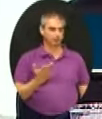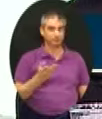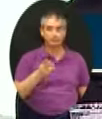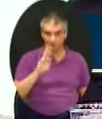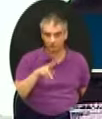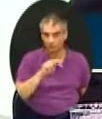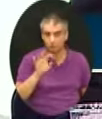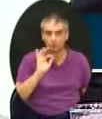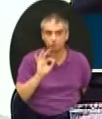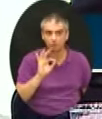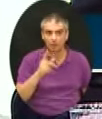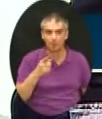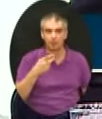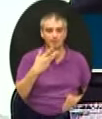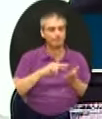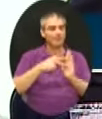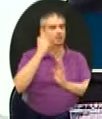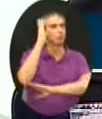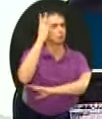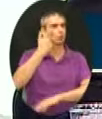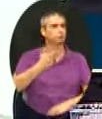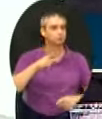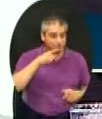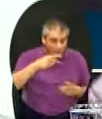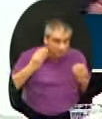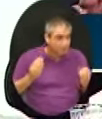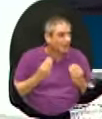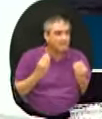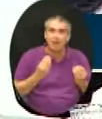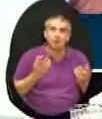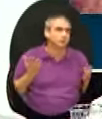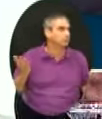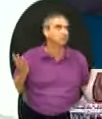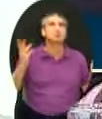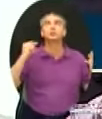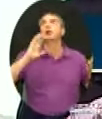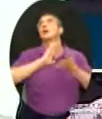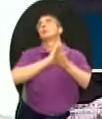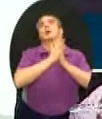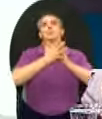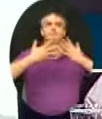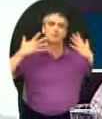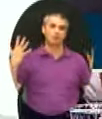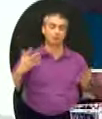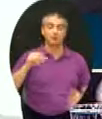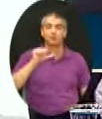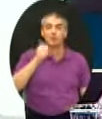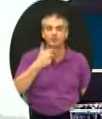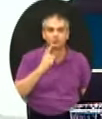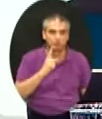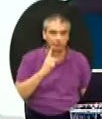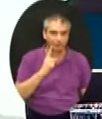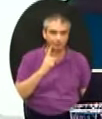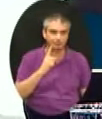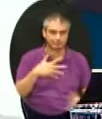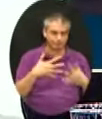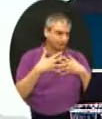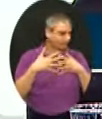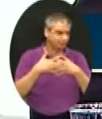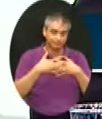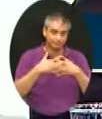ויש את העניין של מדינת חוץ. זה דבר שיהיה מהפך גם כן. קודם כל, ארצות